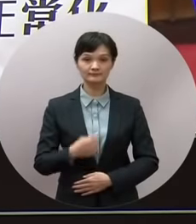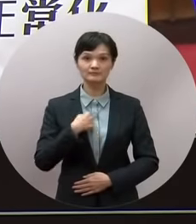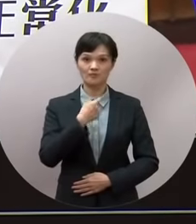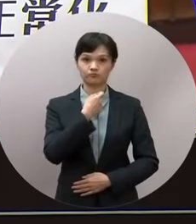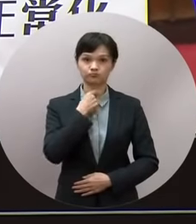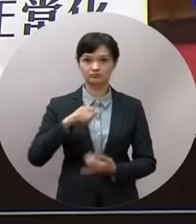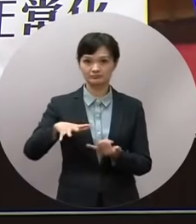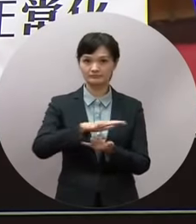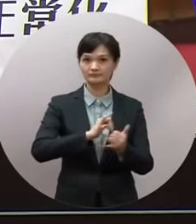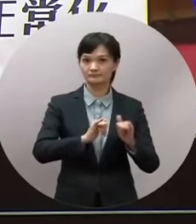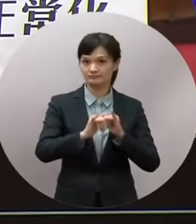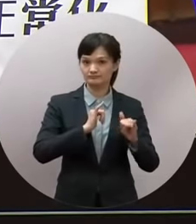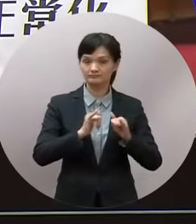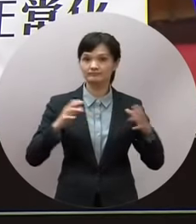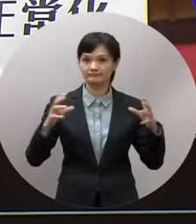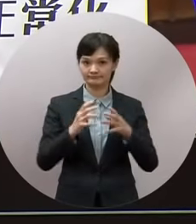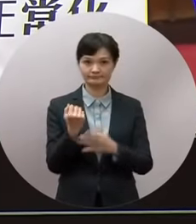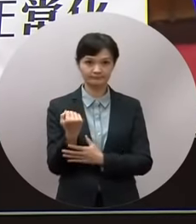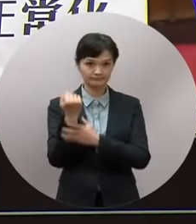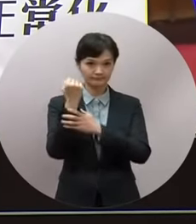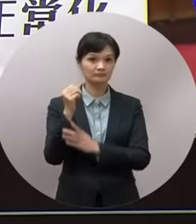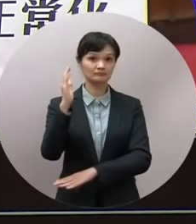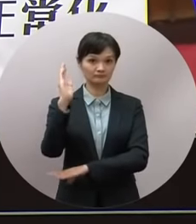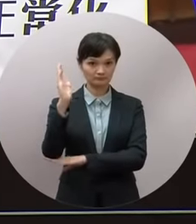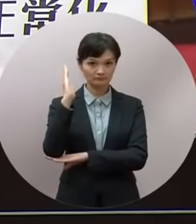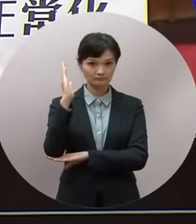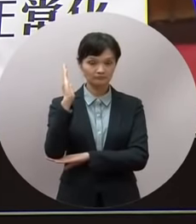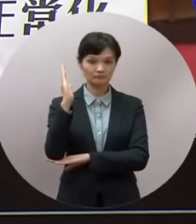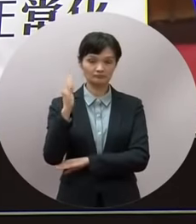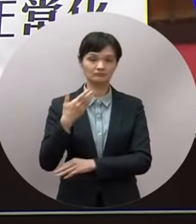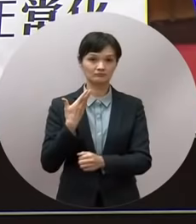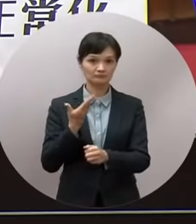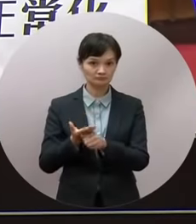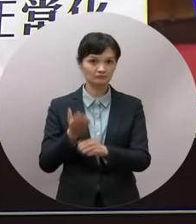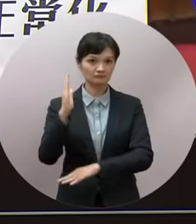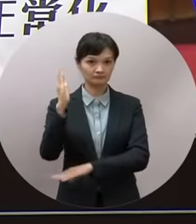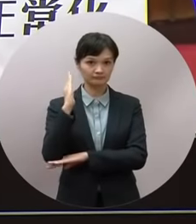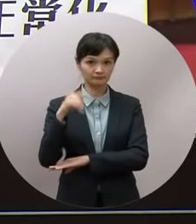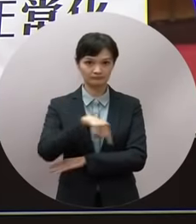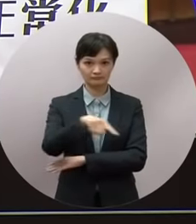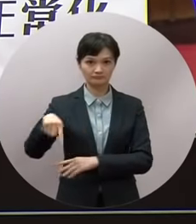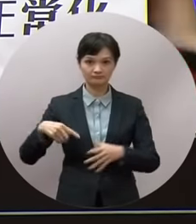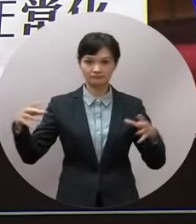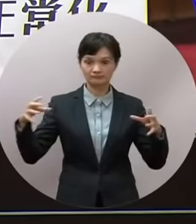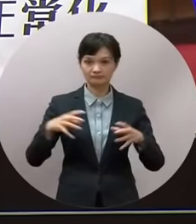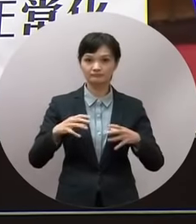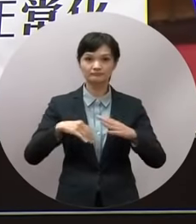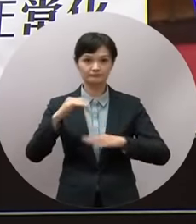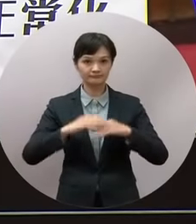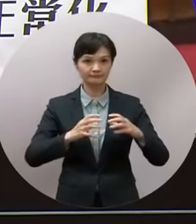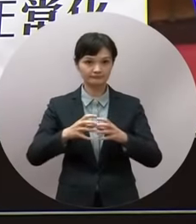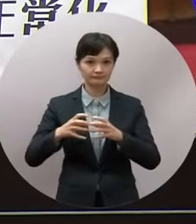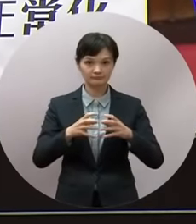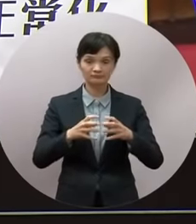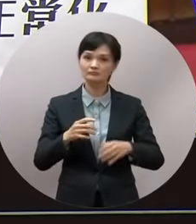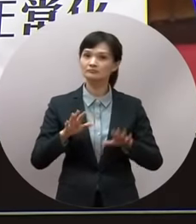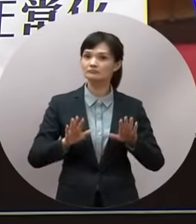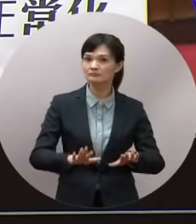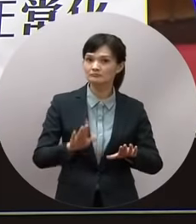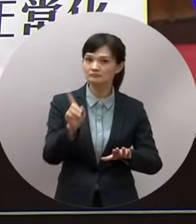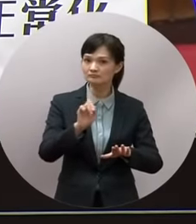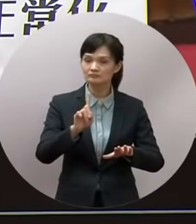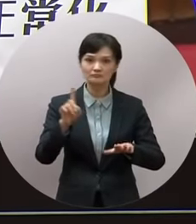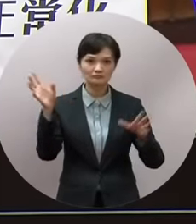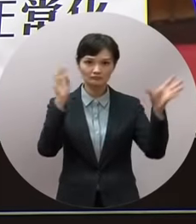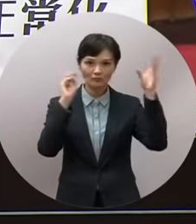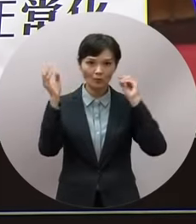人民一起来挺政府，一起来让政府来团结台湾。目前有没有什么样具体的